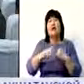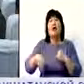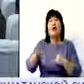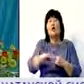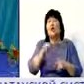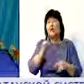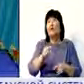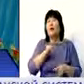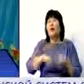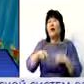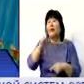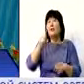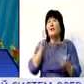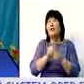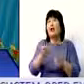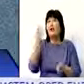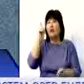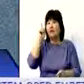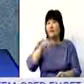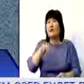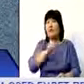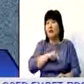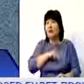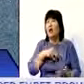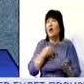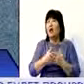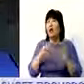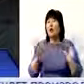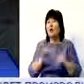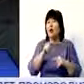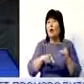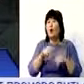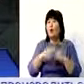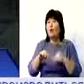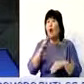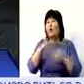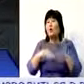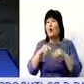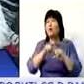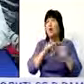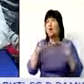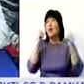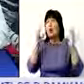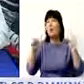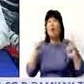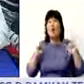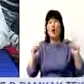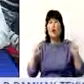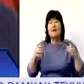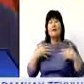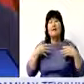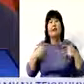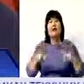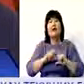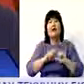встречу предприниматели – давно уже известные меценаты. Заботы о родной земле ими построены в районе объекты культуры, спорта,